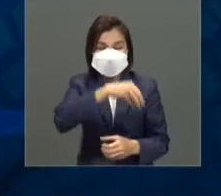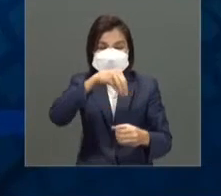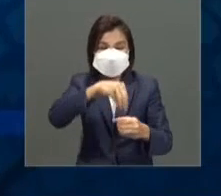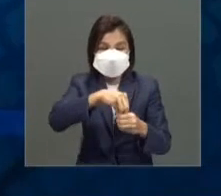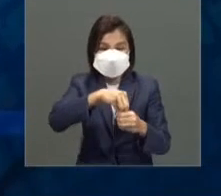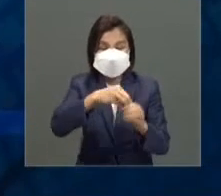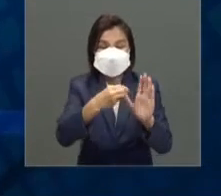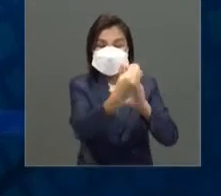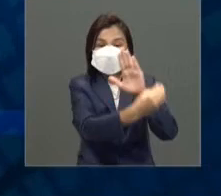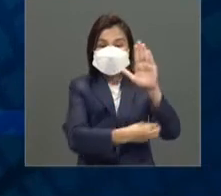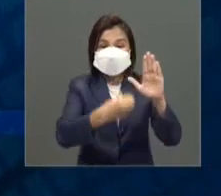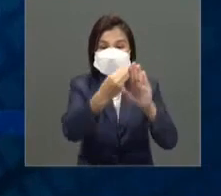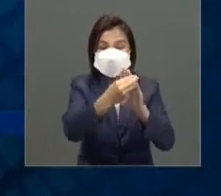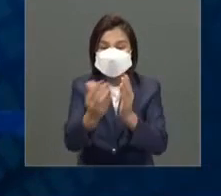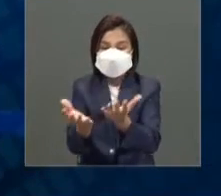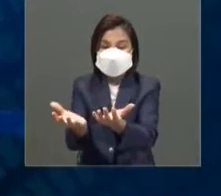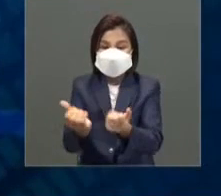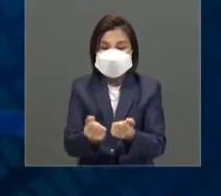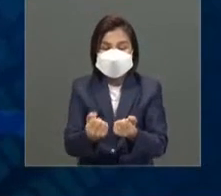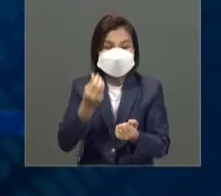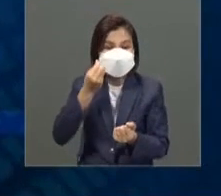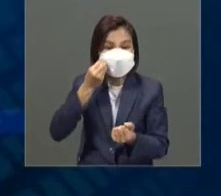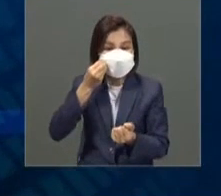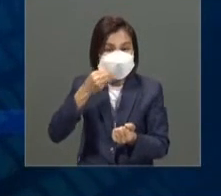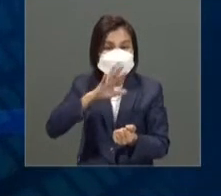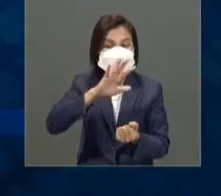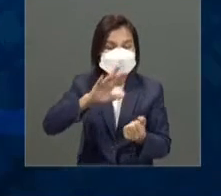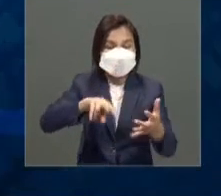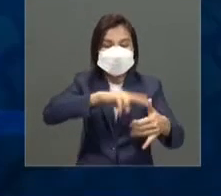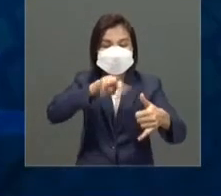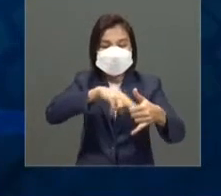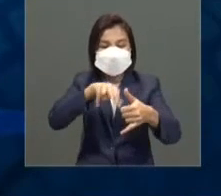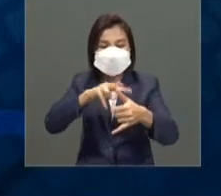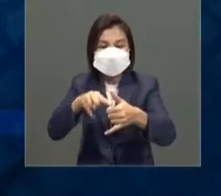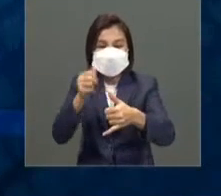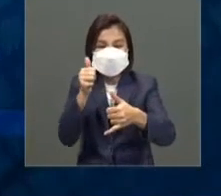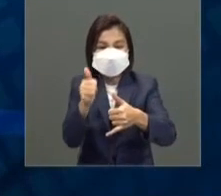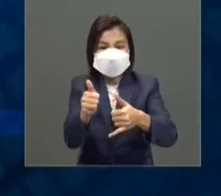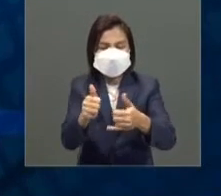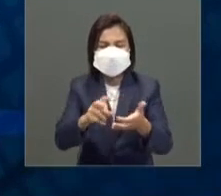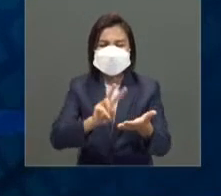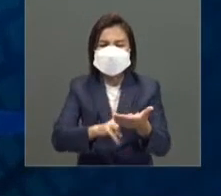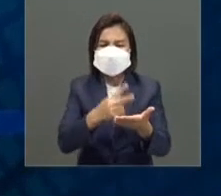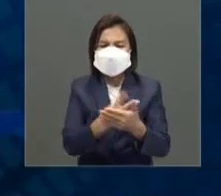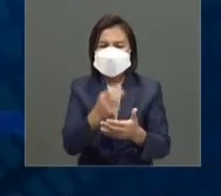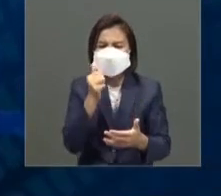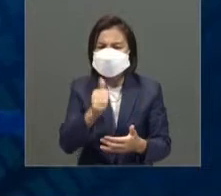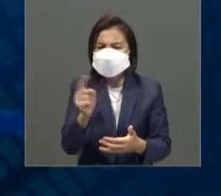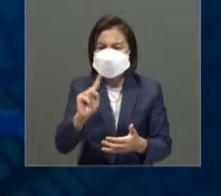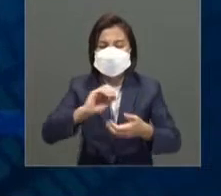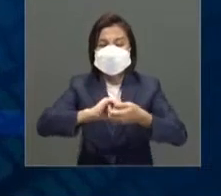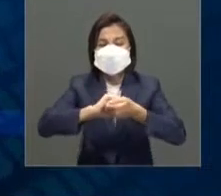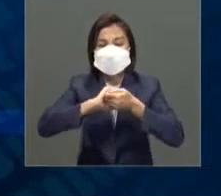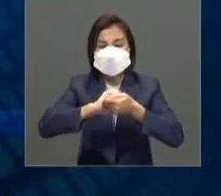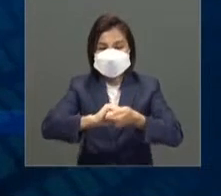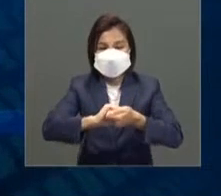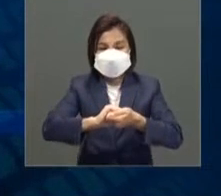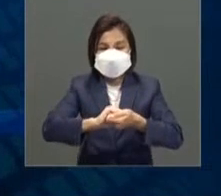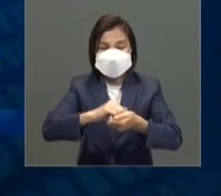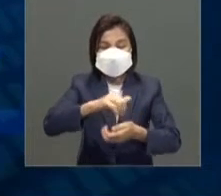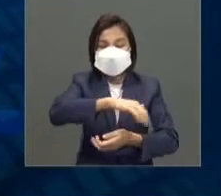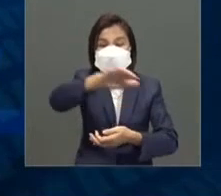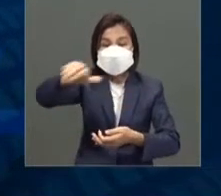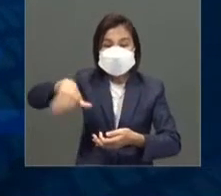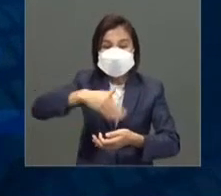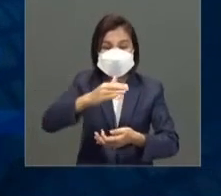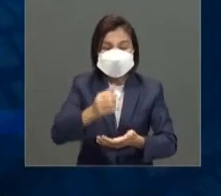รับพี่น้องที่กลับบ้านแล้วก็ดูแลพวกเขาเป็นอย่างดีคำว่าอย่างดีนี่ก็คือด้วยความร่วมไม้ร่วมมือกันของทุกภาคส่ว